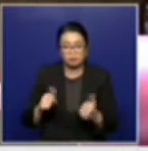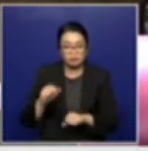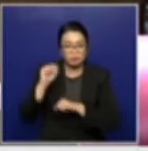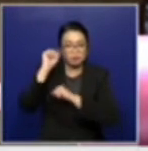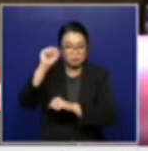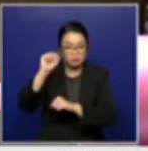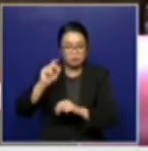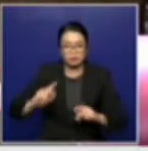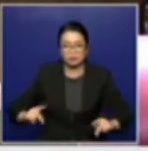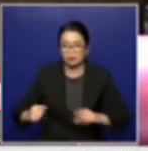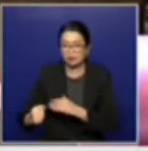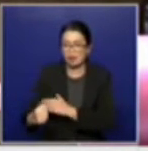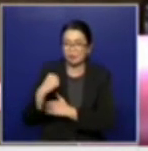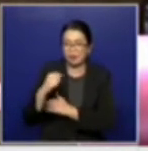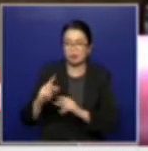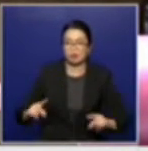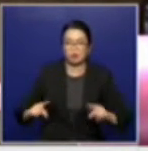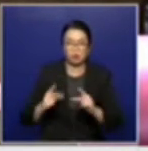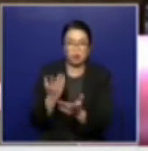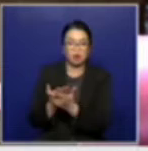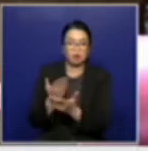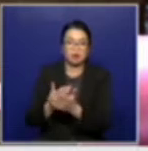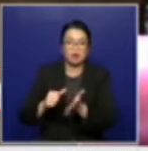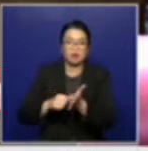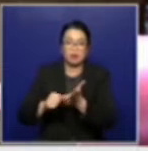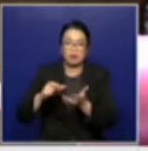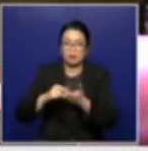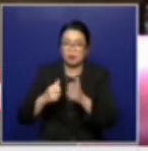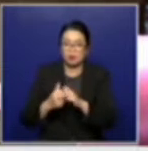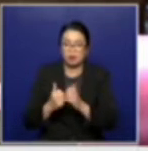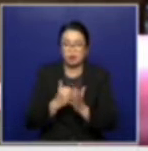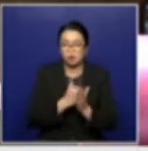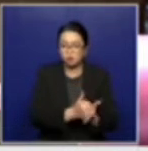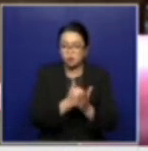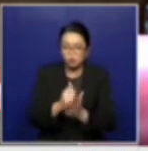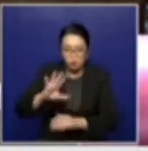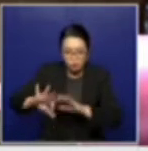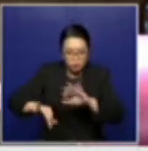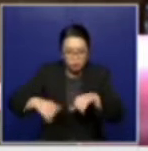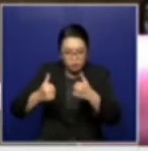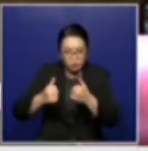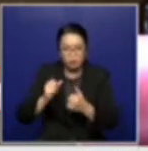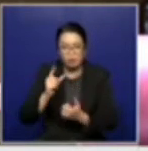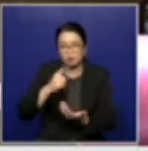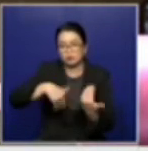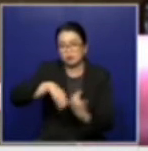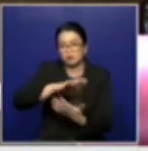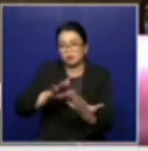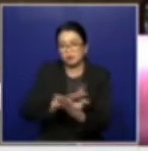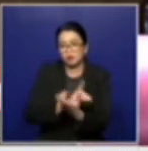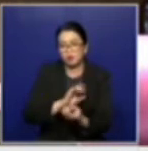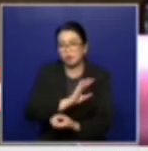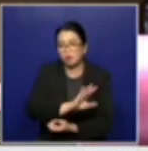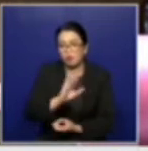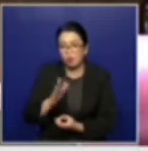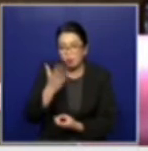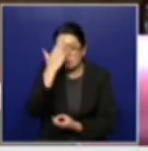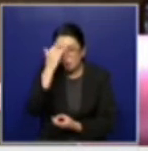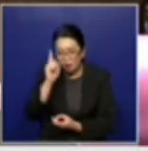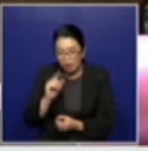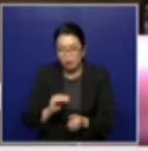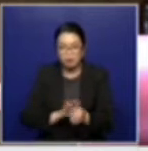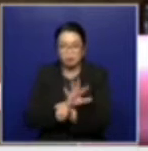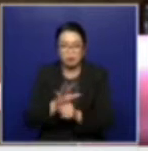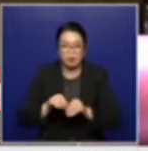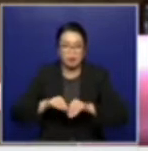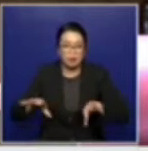งการคลังเพื่อแก้ไขปัญหาเยียวยาและฟื้นฟูเศรษฐกิจและสังคมที่ได้รับผลกระทบจากการแพร่ระบาดของไวรัสโ